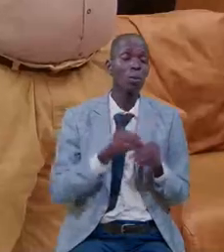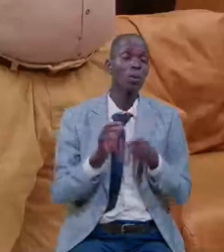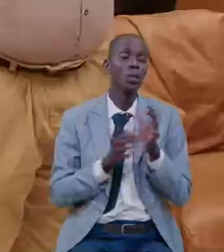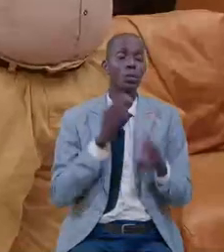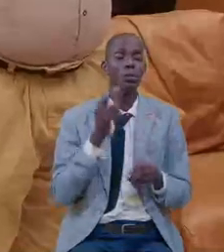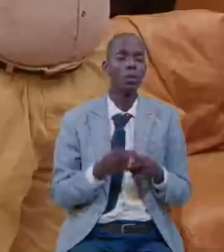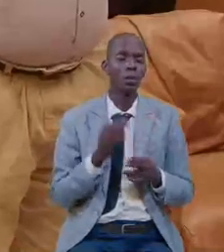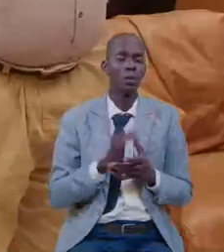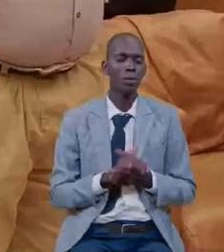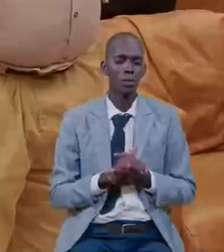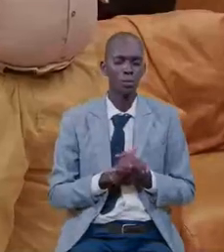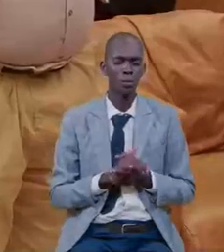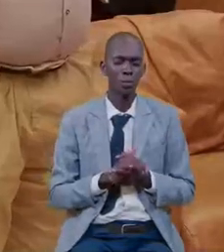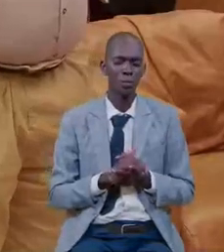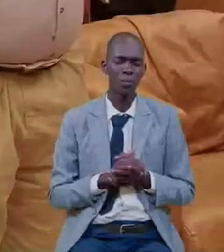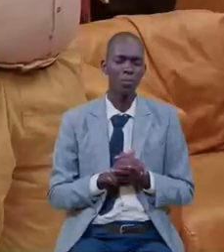de Jésus-Christ.